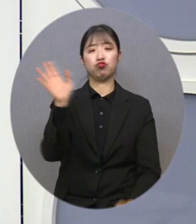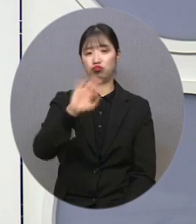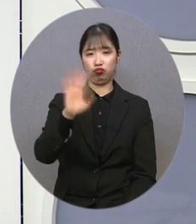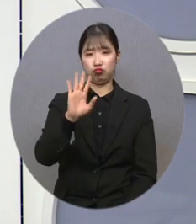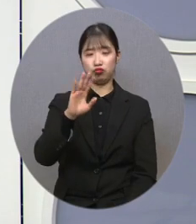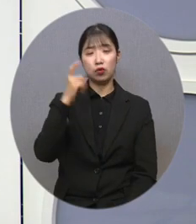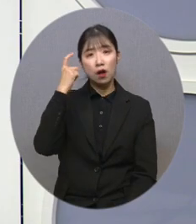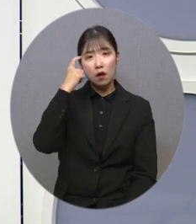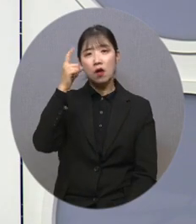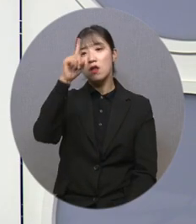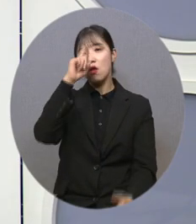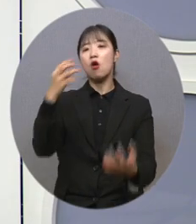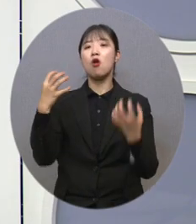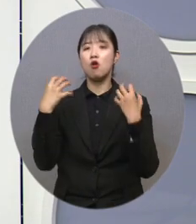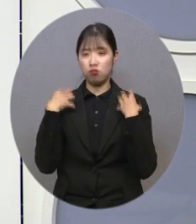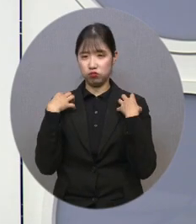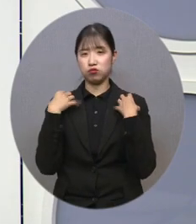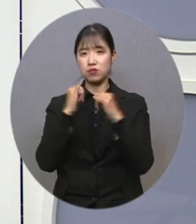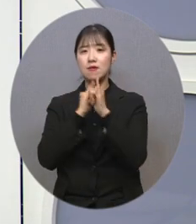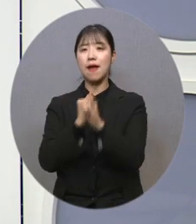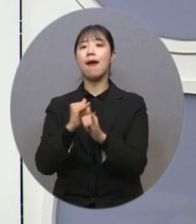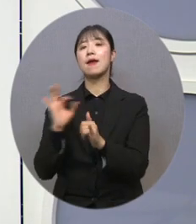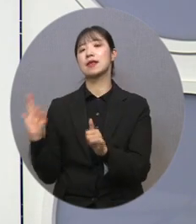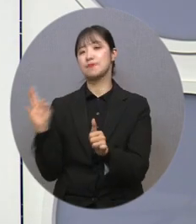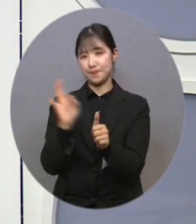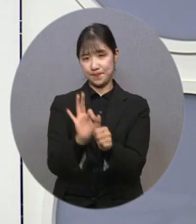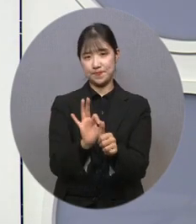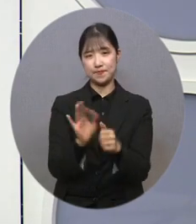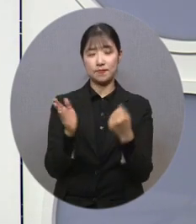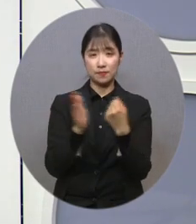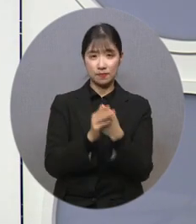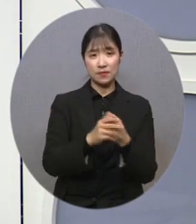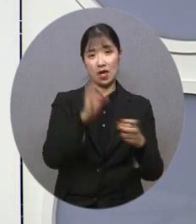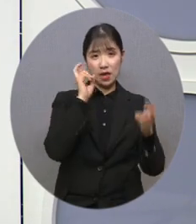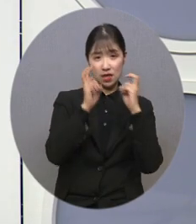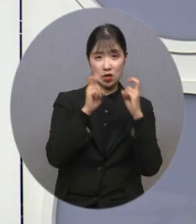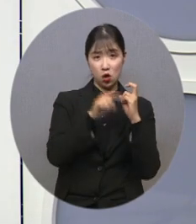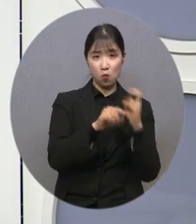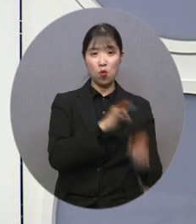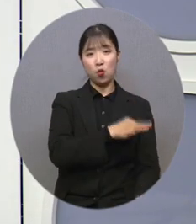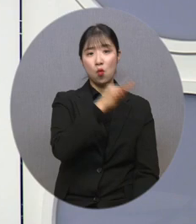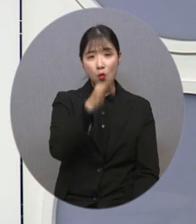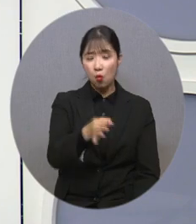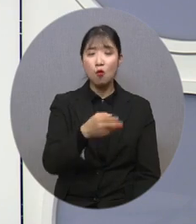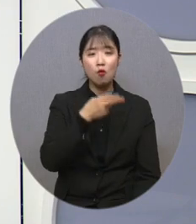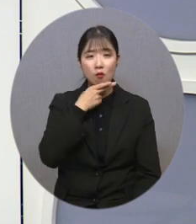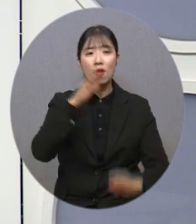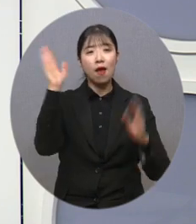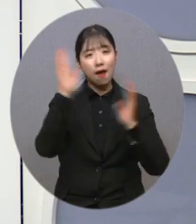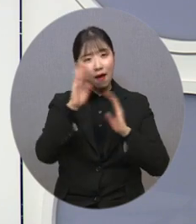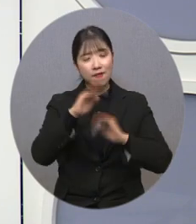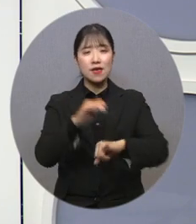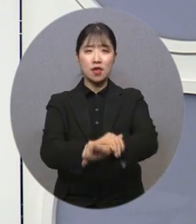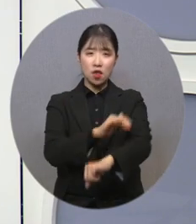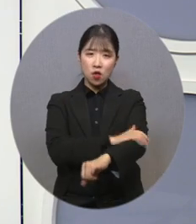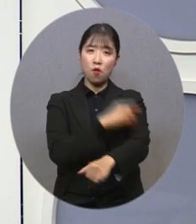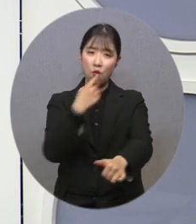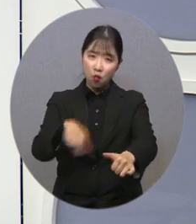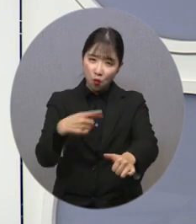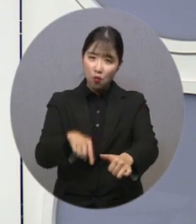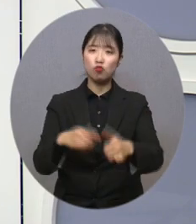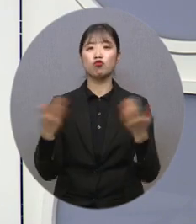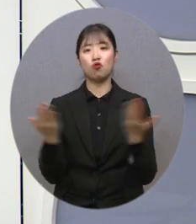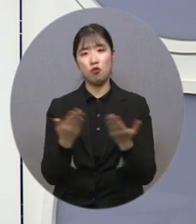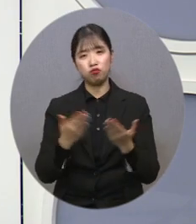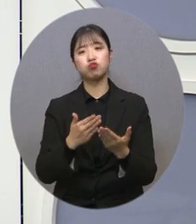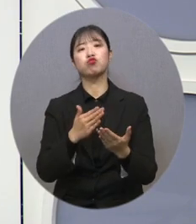없어요. 왜냐하면 정부가 장학금으로 줍니다. 아. 기업에서는 돈 안 주고 학생들을 인턴 교육도 시키면서